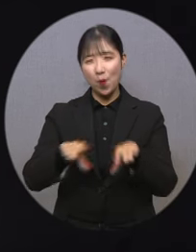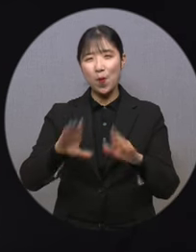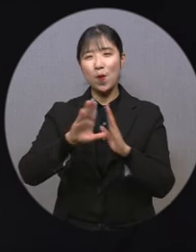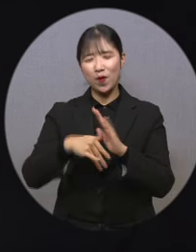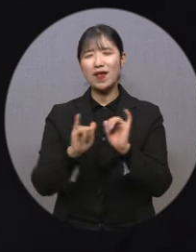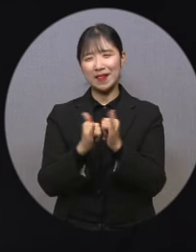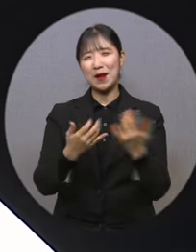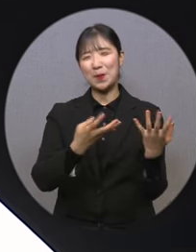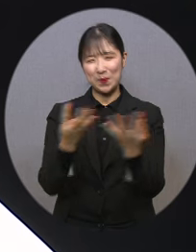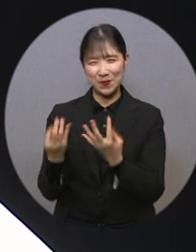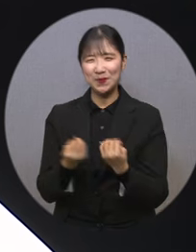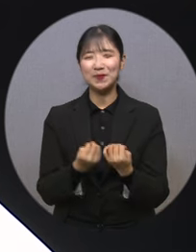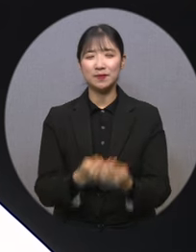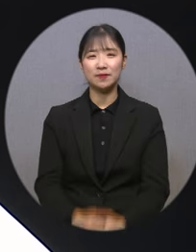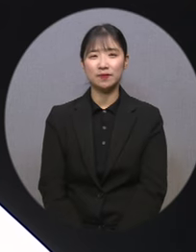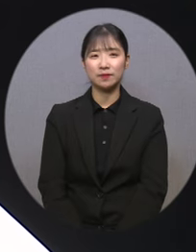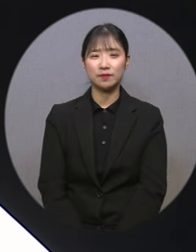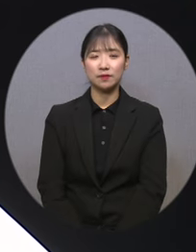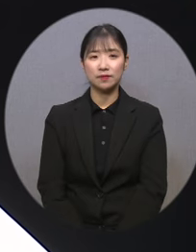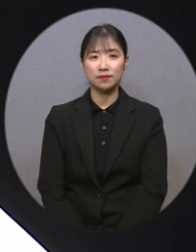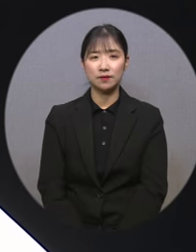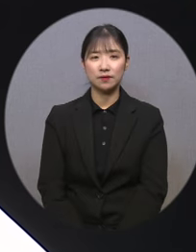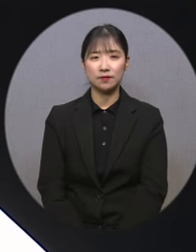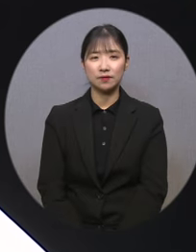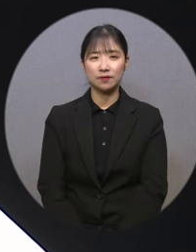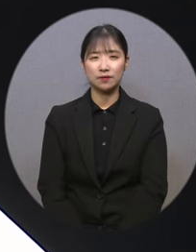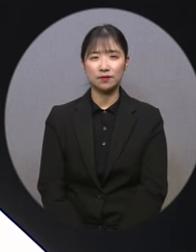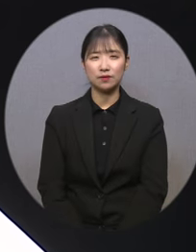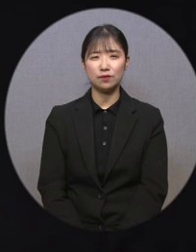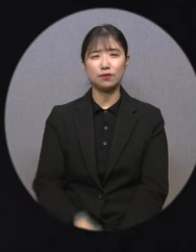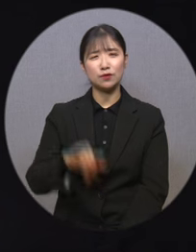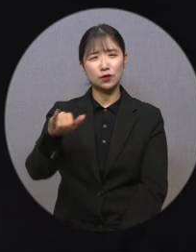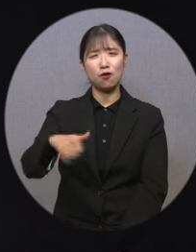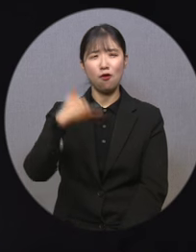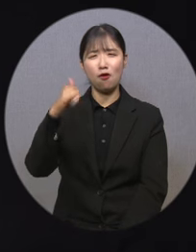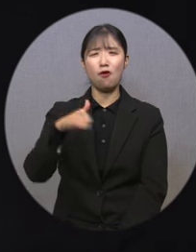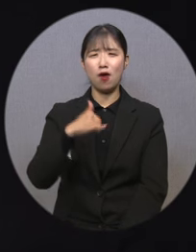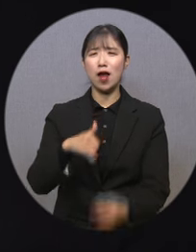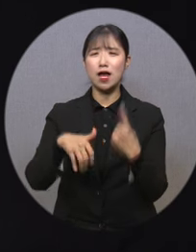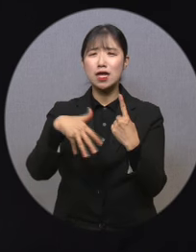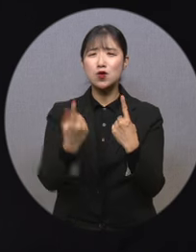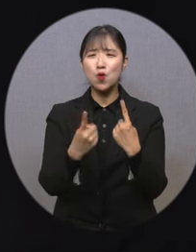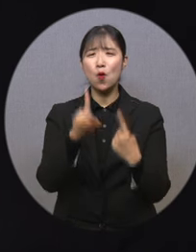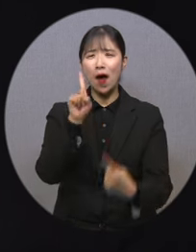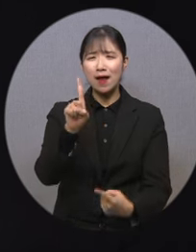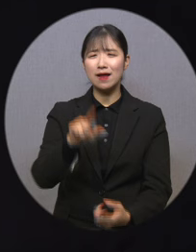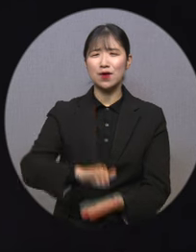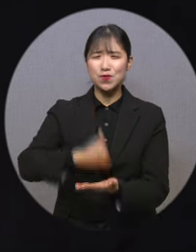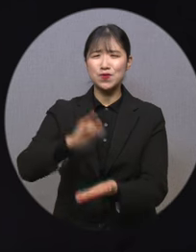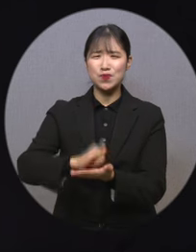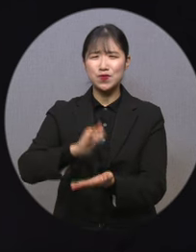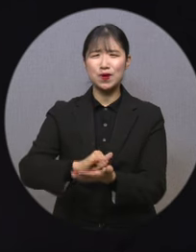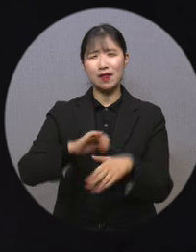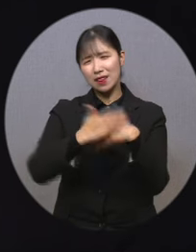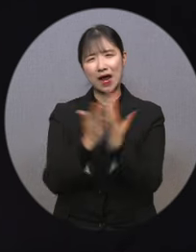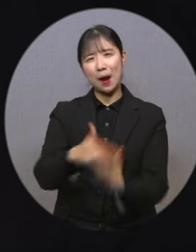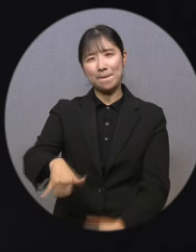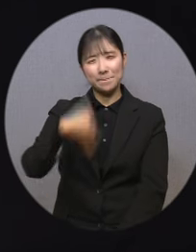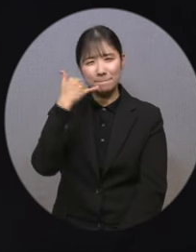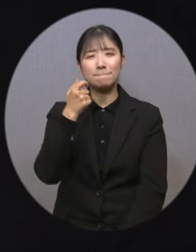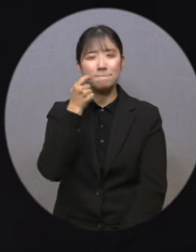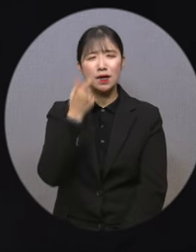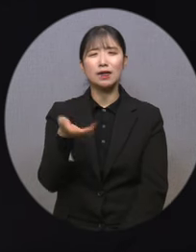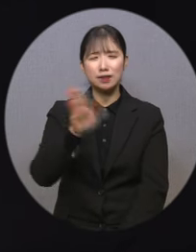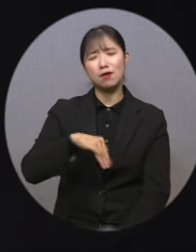사람이 많습니다. 네. 그 전화도 뭐 1초에 한 통씩 올 정도니까 다 받을 수는 없지만은